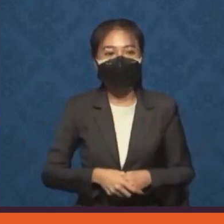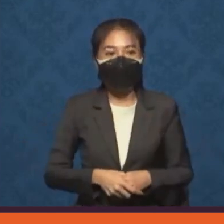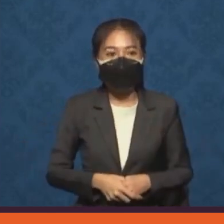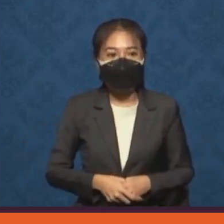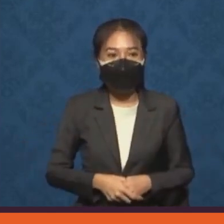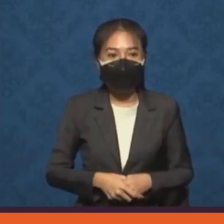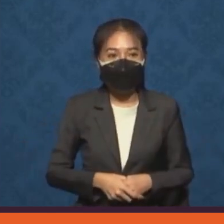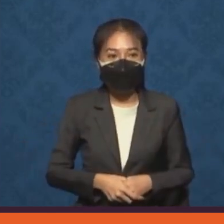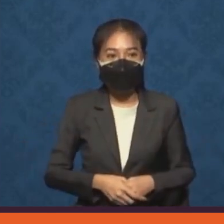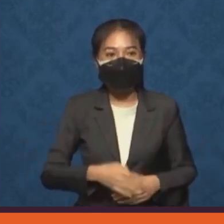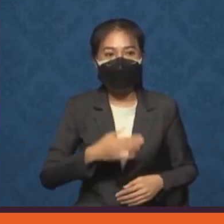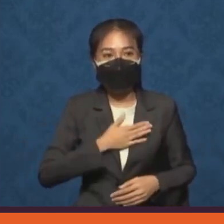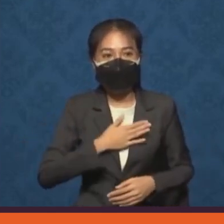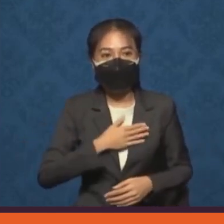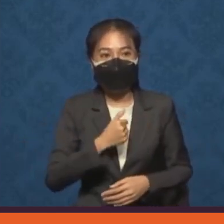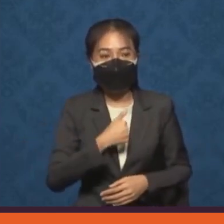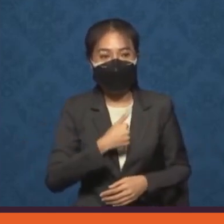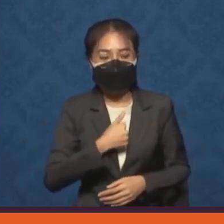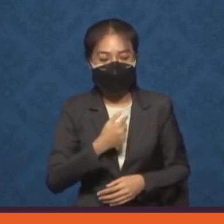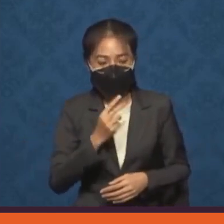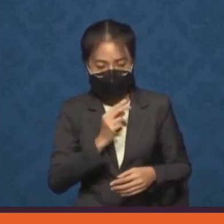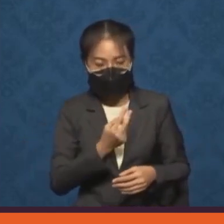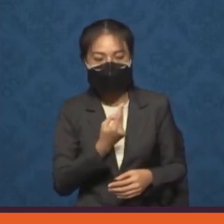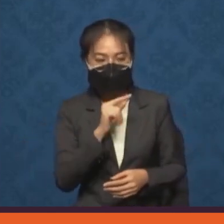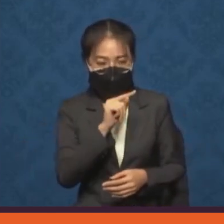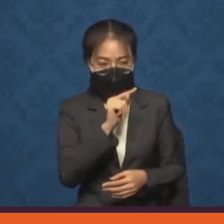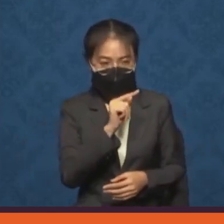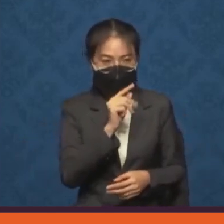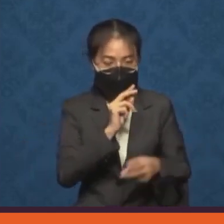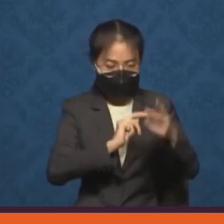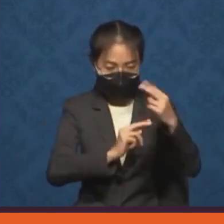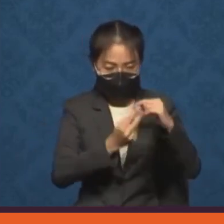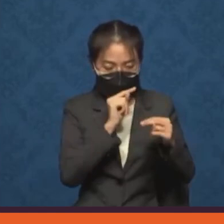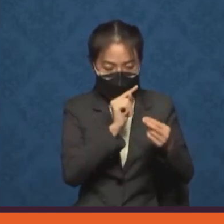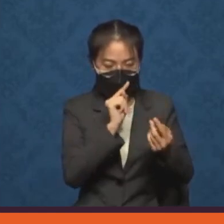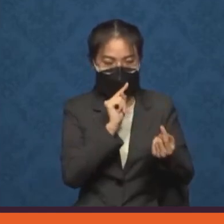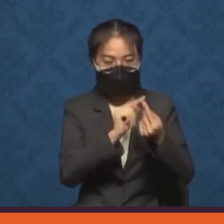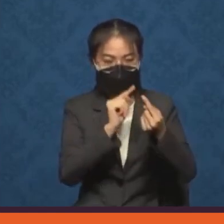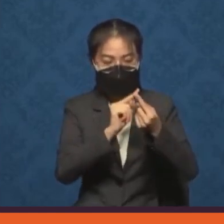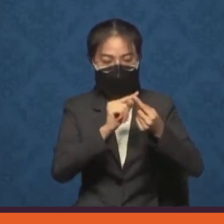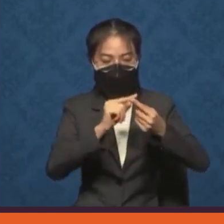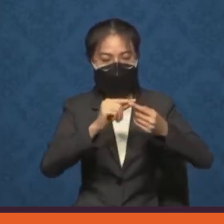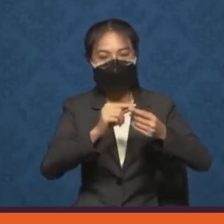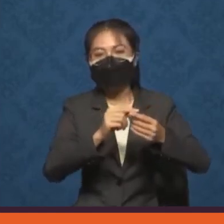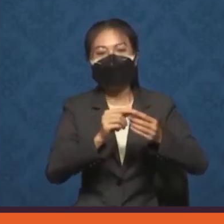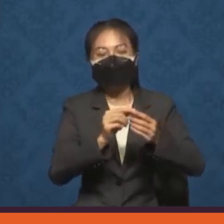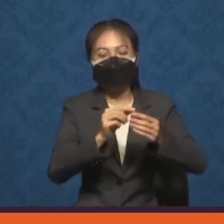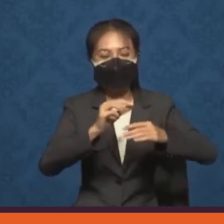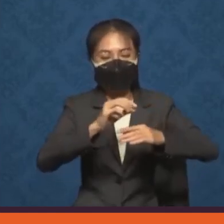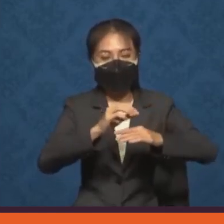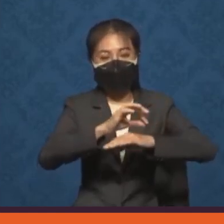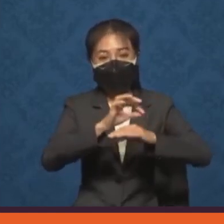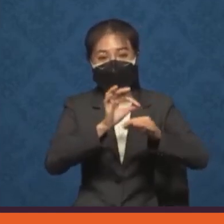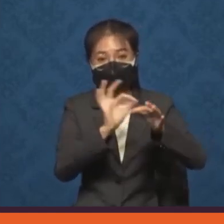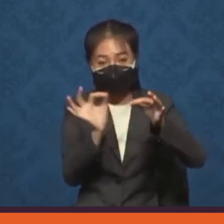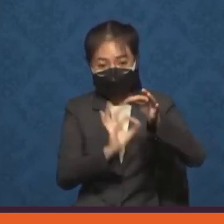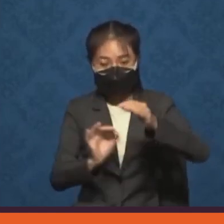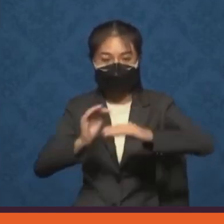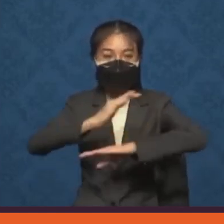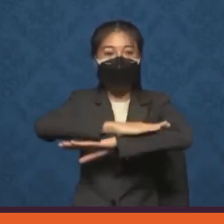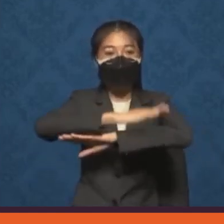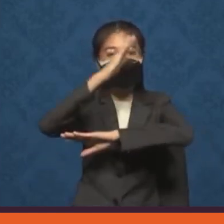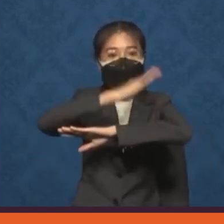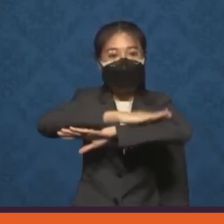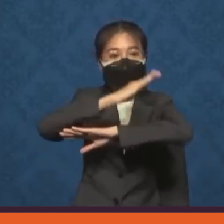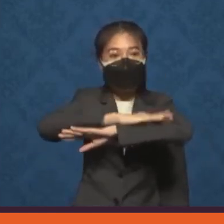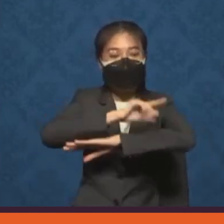แฟนคอลัมน์ท่านมาตั้งแต่สมัยท่านเขียนคอลัมน์ในหนังสือพิมพ์ผู้จัดการนะครับจนกระทั่งติดตามผลงานท่านมาโดยตลอดก็มีความยินดีครับที่ได้ตอบ